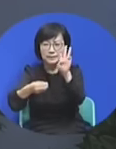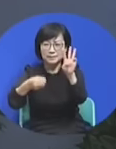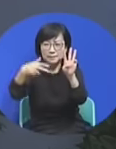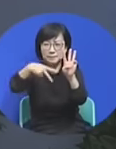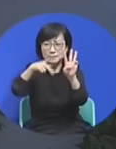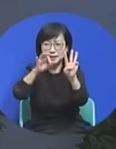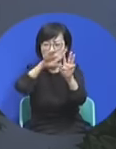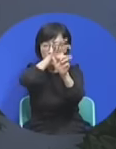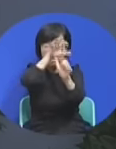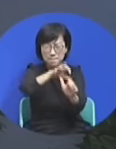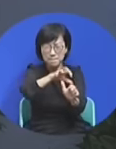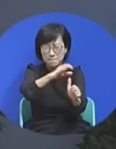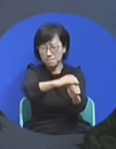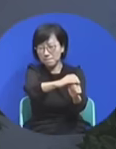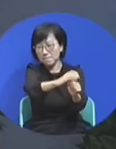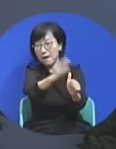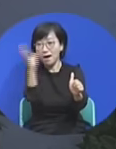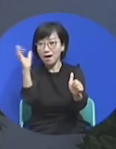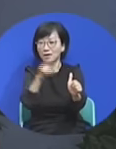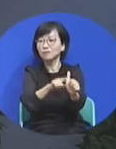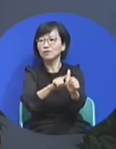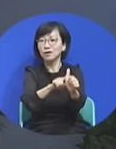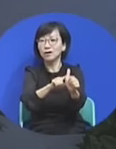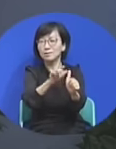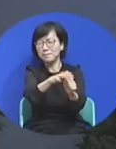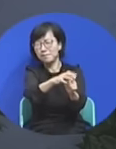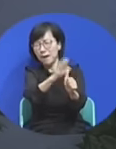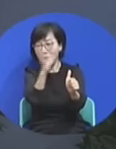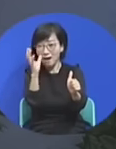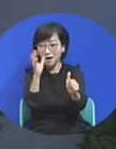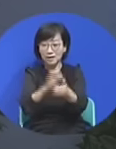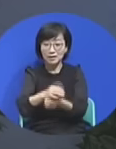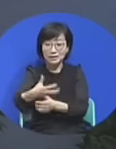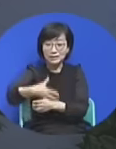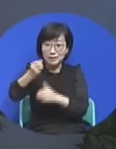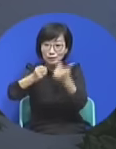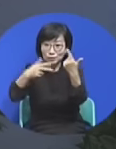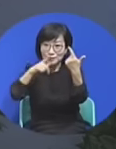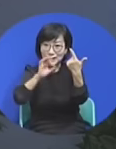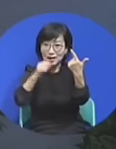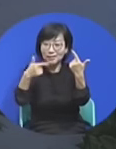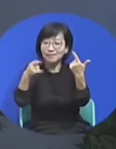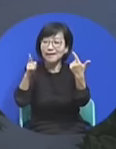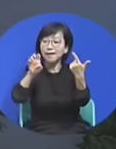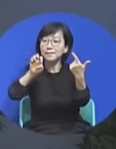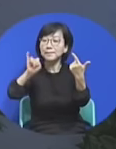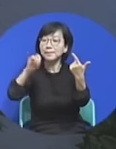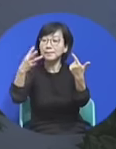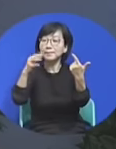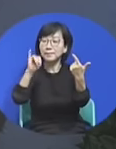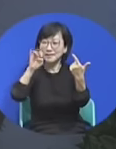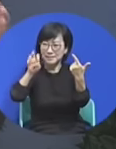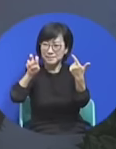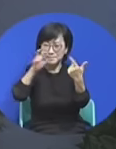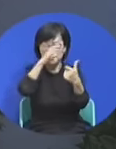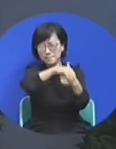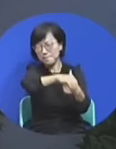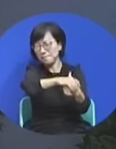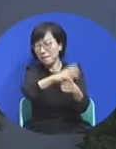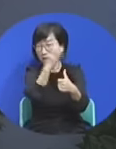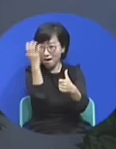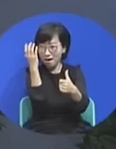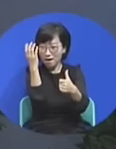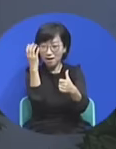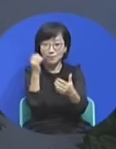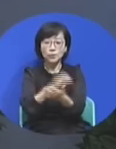coming out from Genesis 3. 창세기 6장 네피림에서 빠져나오는 겁니다. It is coming out from Genesis 6, the Nephilim. 무너질